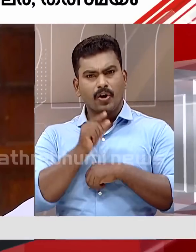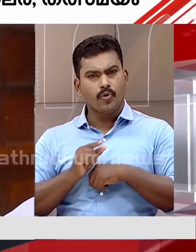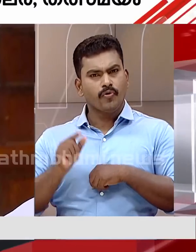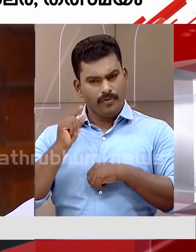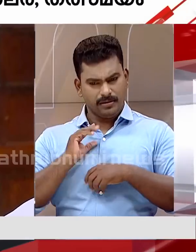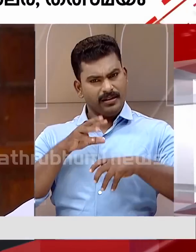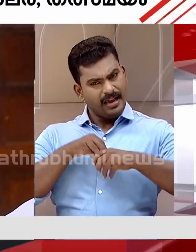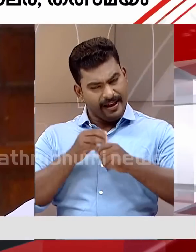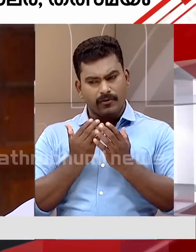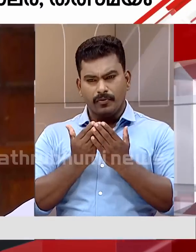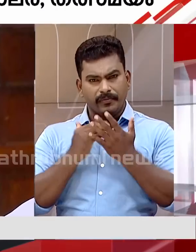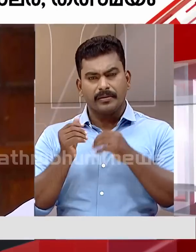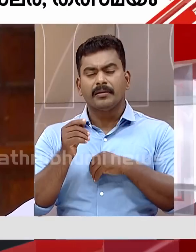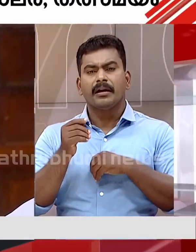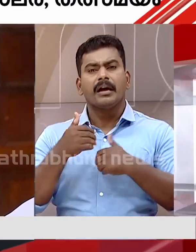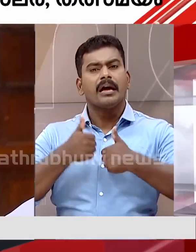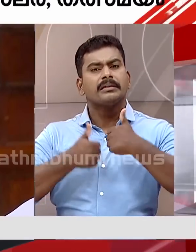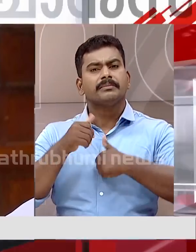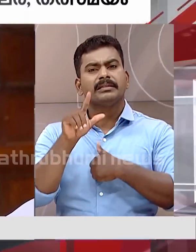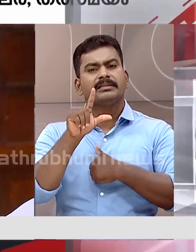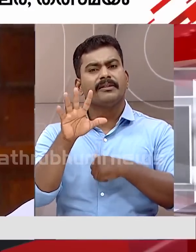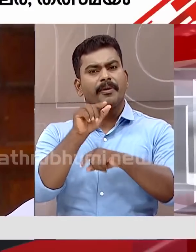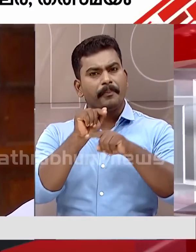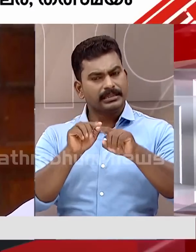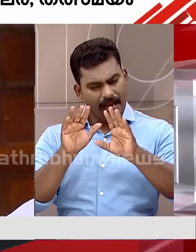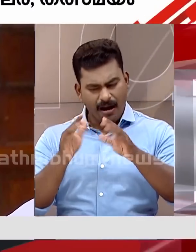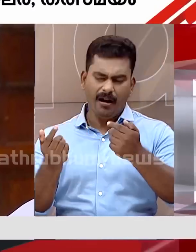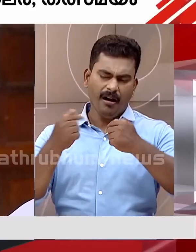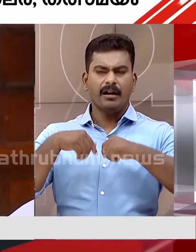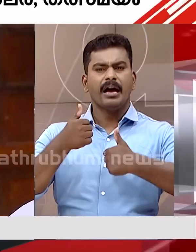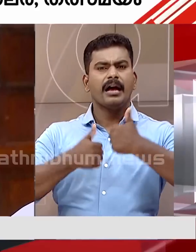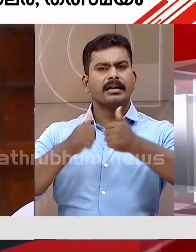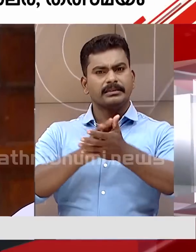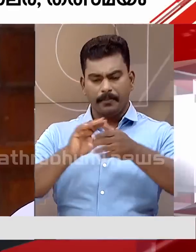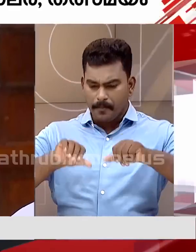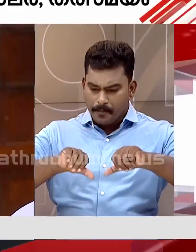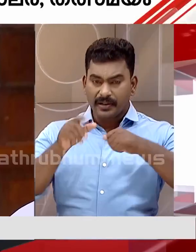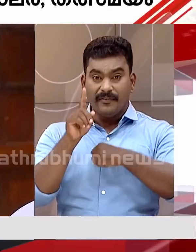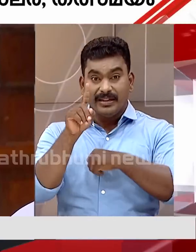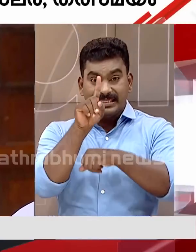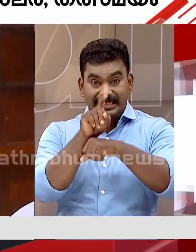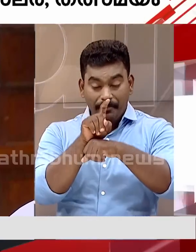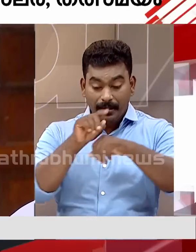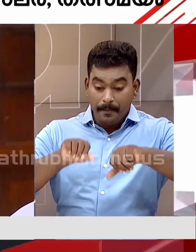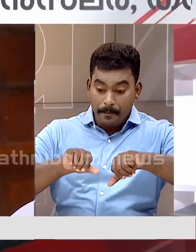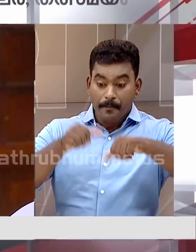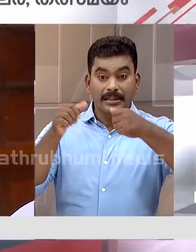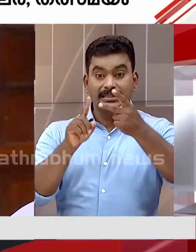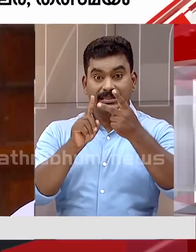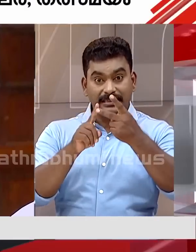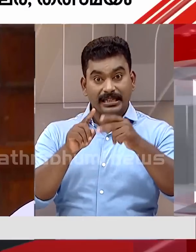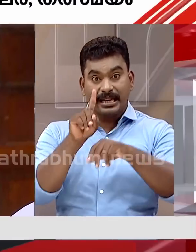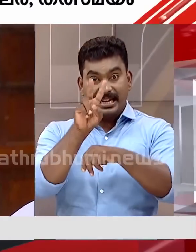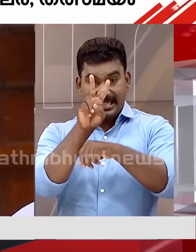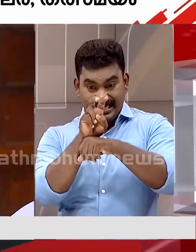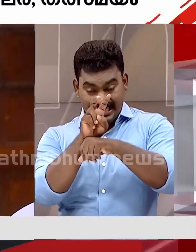പരീക്ഷ എഴുതാൻ പറ്റുള്ളൂ. അയാൾ പരീക്ഷ എഴുതിയിട്ടുണ്ട്. ആദ്യത്തെ സെമസ്റ്ററിൽ അയാൾ എല്ലാ പരീക്ഷയും പാസ്സായിട്ടുണ്ട്. രണ്ടാമത്തെ സെമസ്റ്റർ തൊട്ട് എനിക്ക്